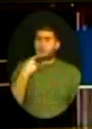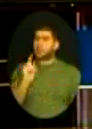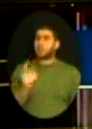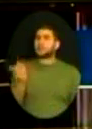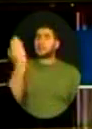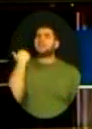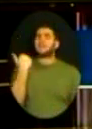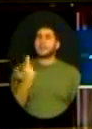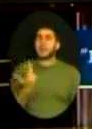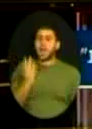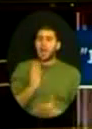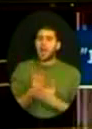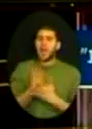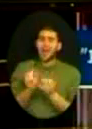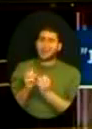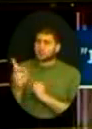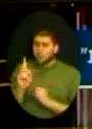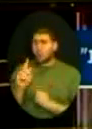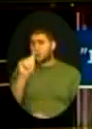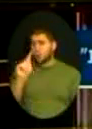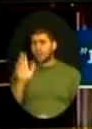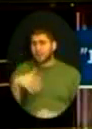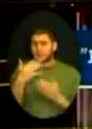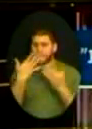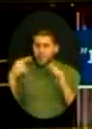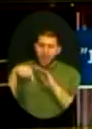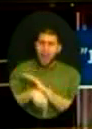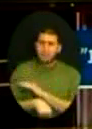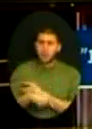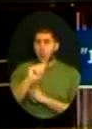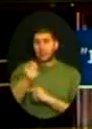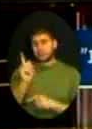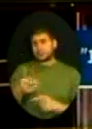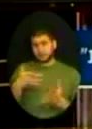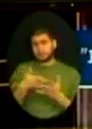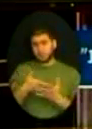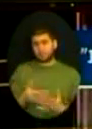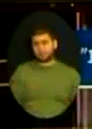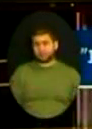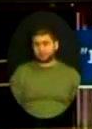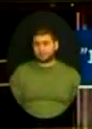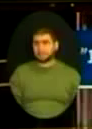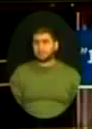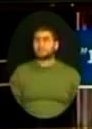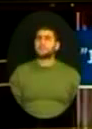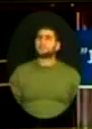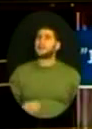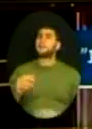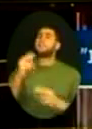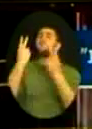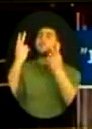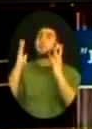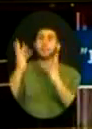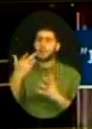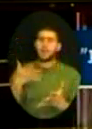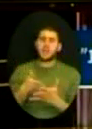לפני, את יודעת, שהדחות וכולי, יכול להיות שגם יהיה פה ברור יותר מעמיק, יכול להיות שגם צריך להיות פה כזה. הדבר המשמעותי הוא